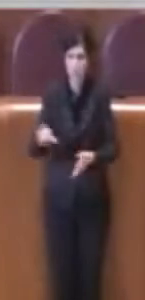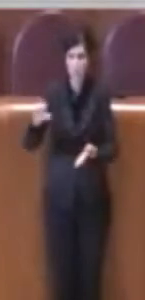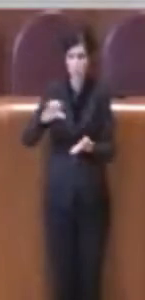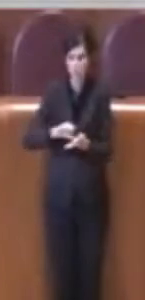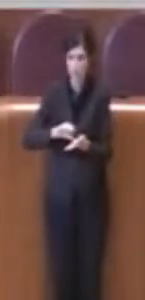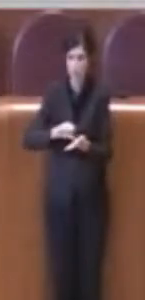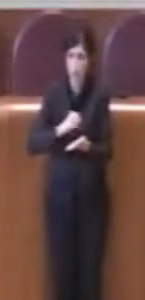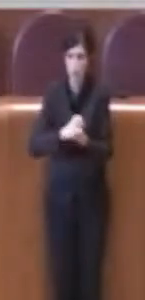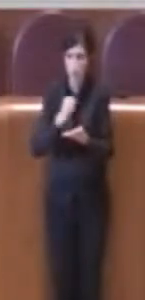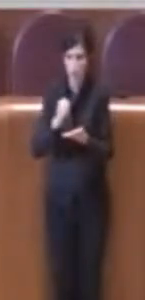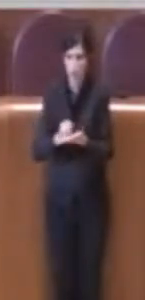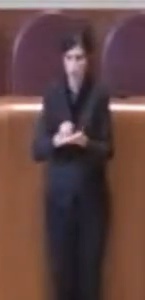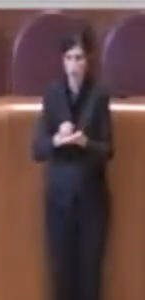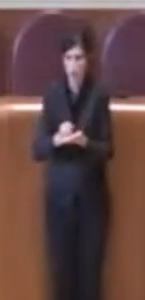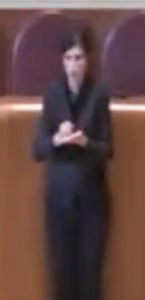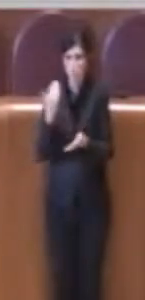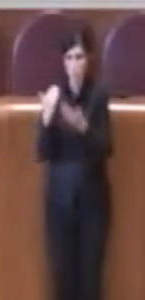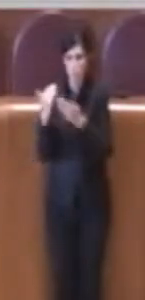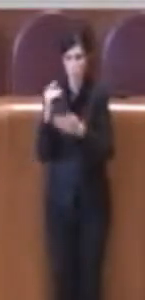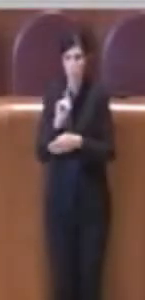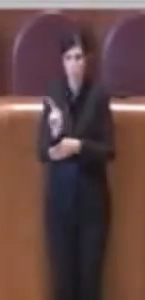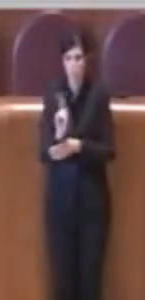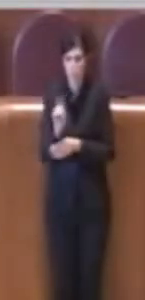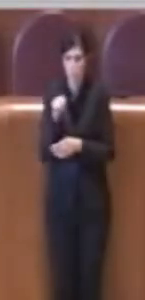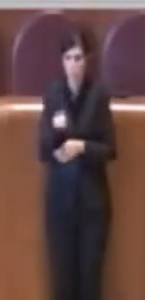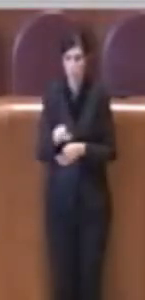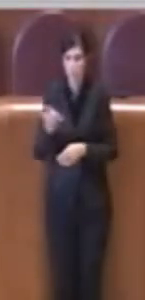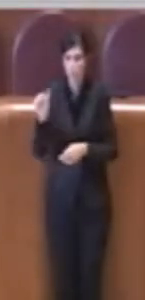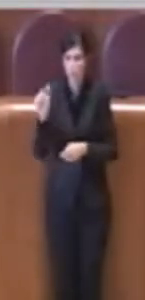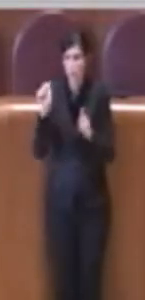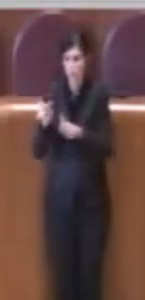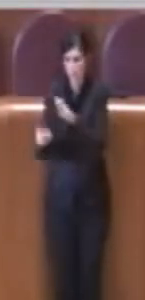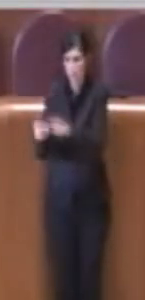storico, non è rappresentata solo da alcuni residenti.